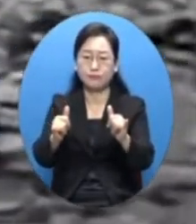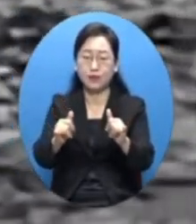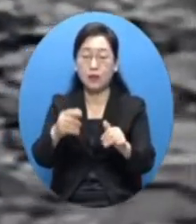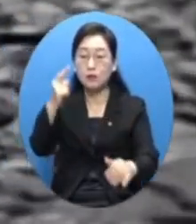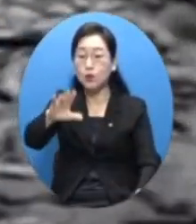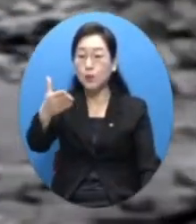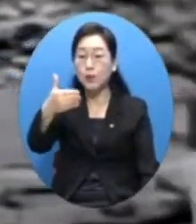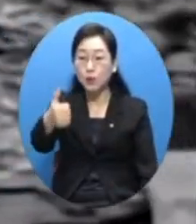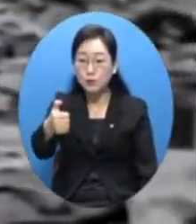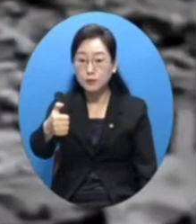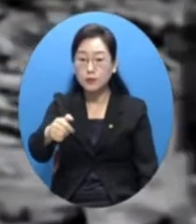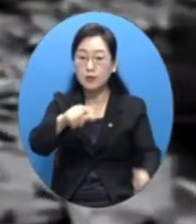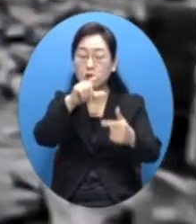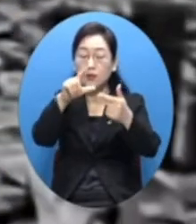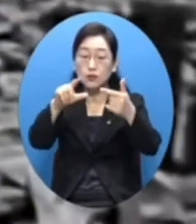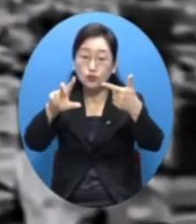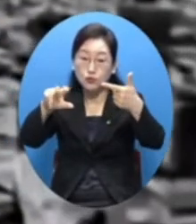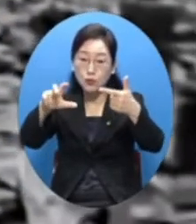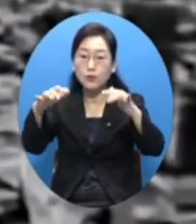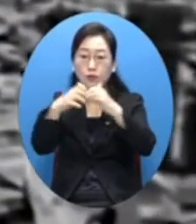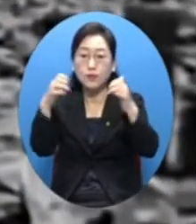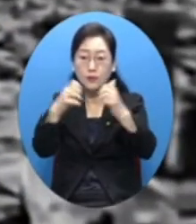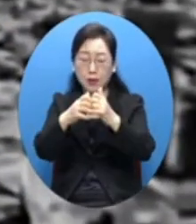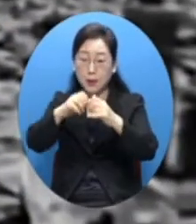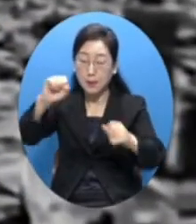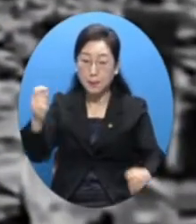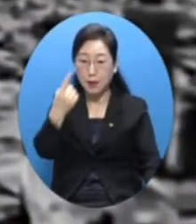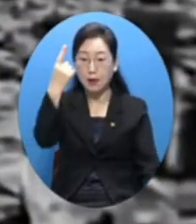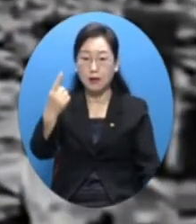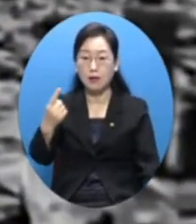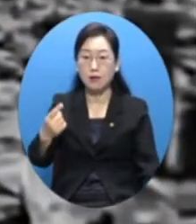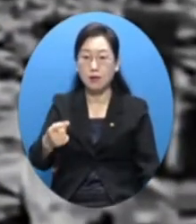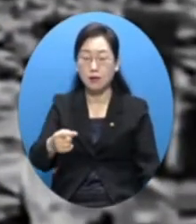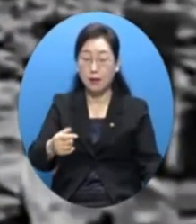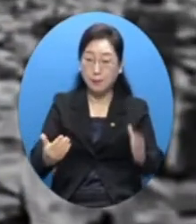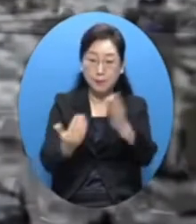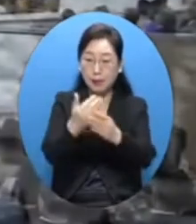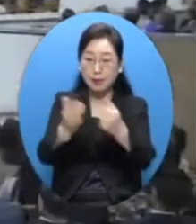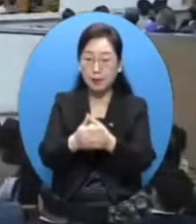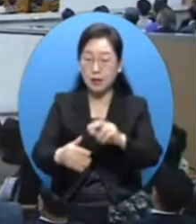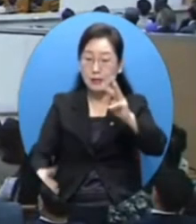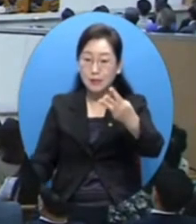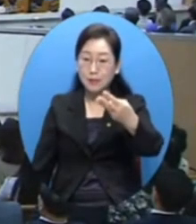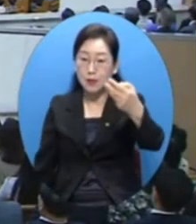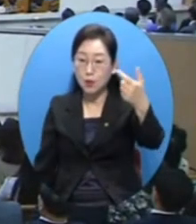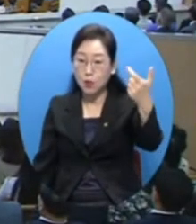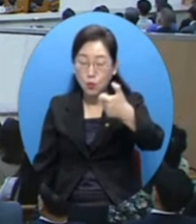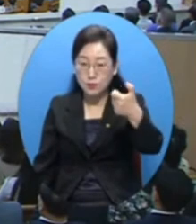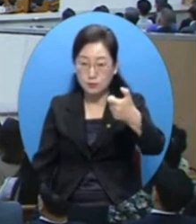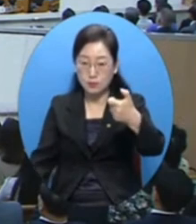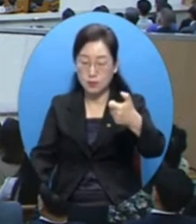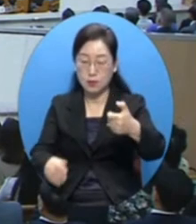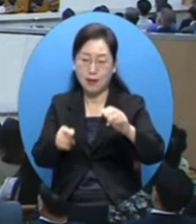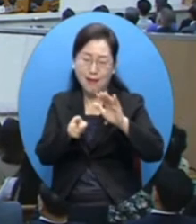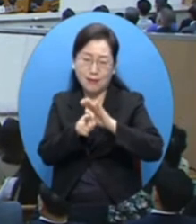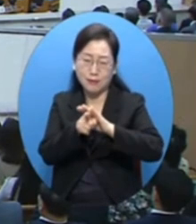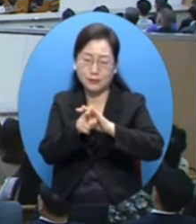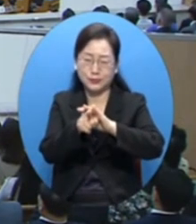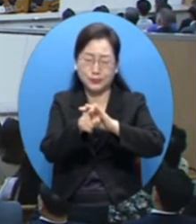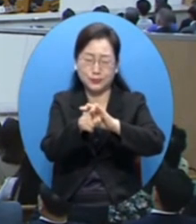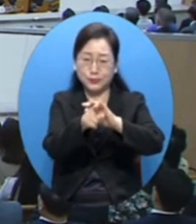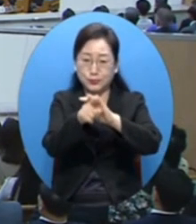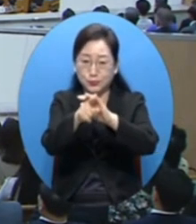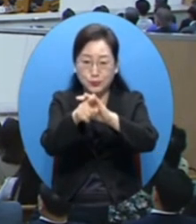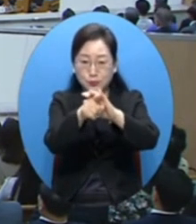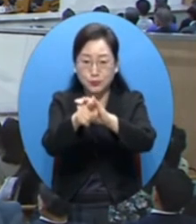1950년 6.25 전쟁이 발발하자 350대 탱크를 앞세운 5개사단 규모의 북한 공산군이 파죽지세로